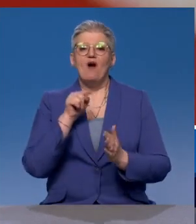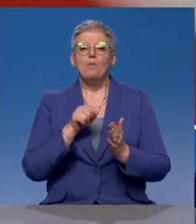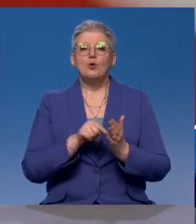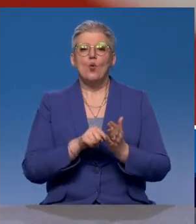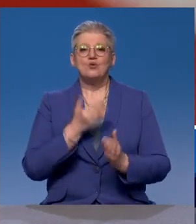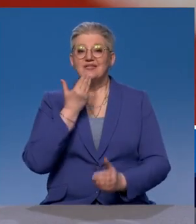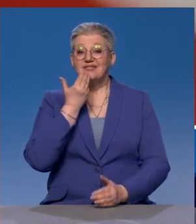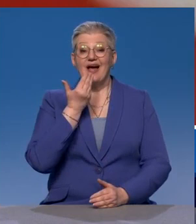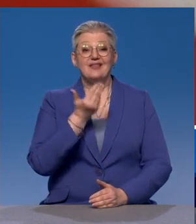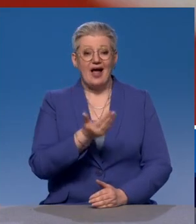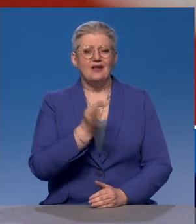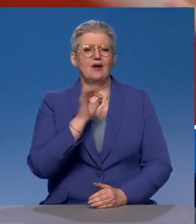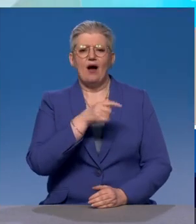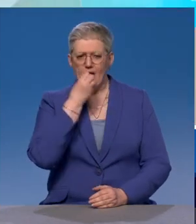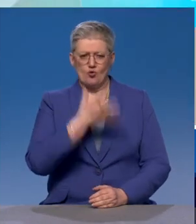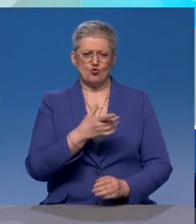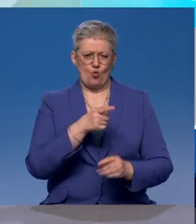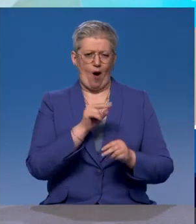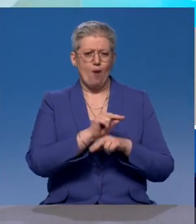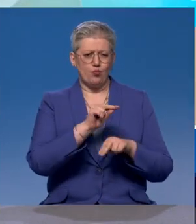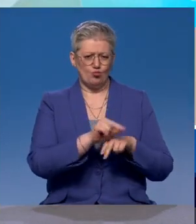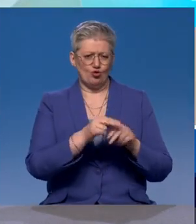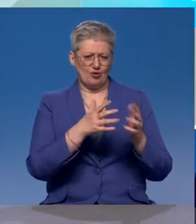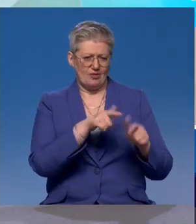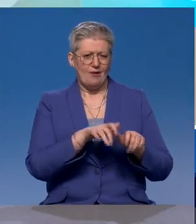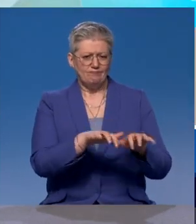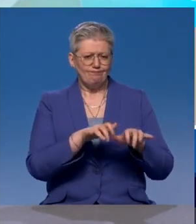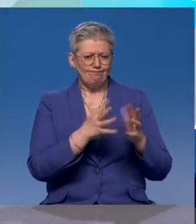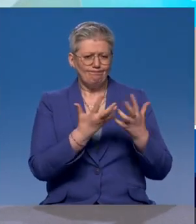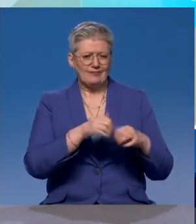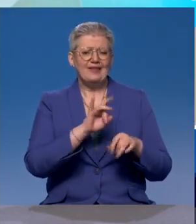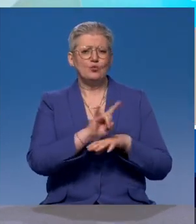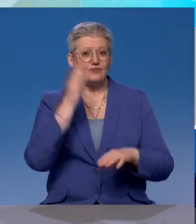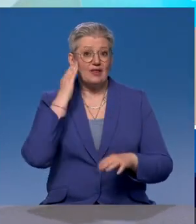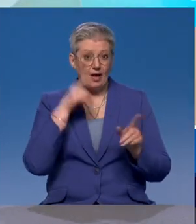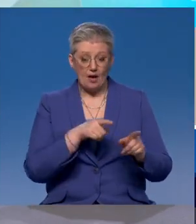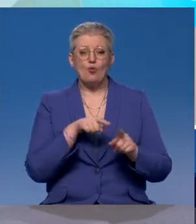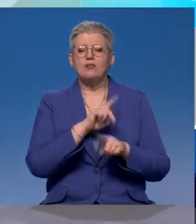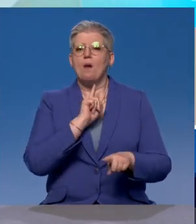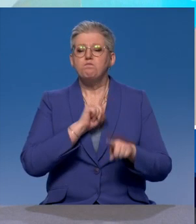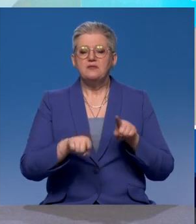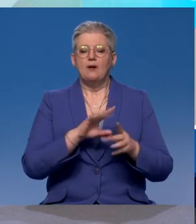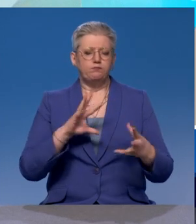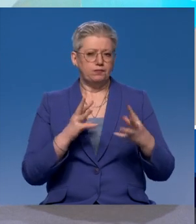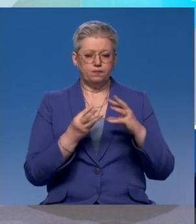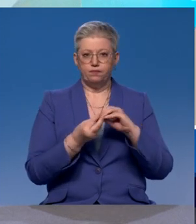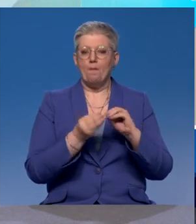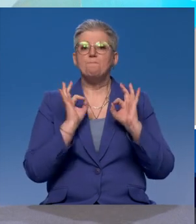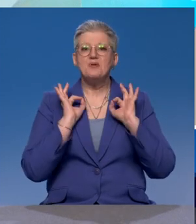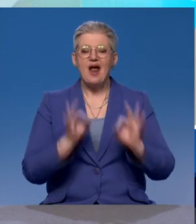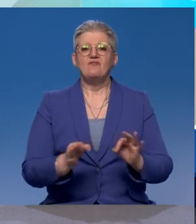модели, обученной на всех данных, которых есть в открытом доступе, то она достаточно правильно, с точностью